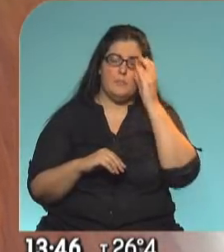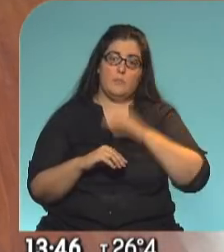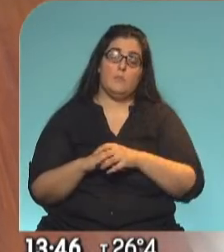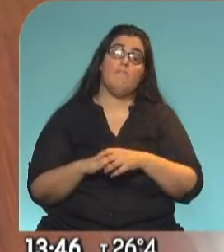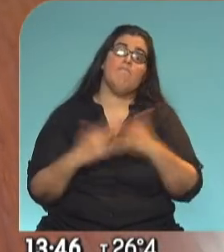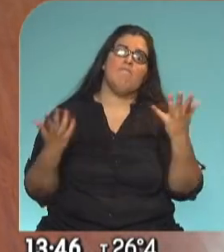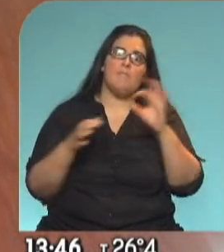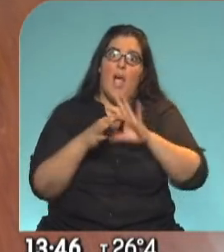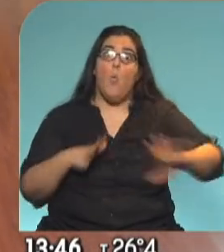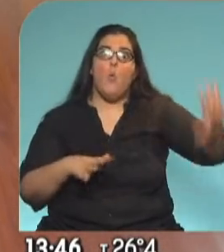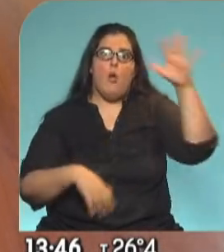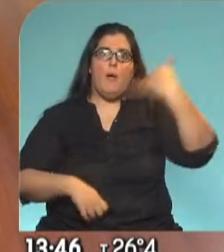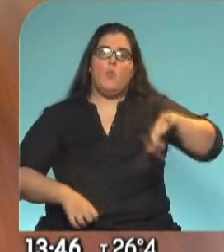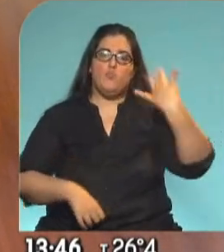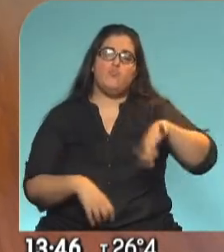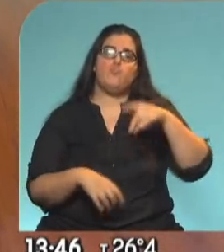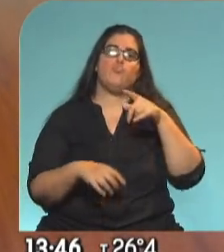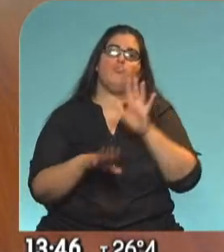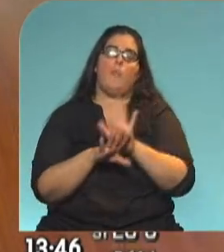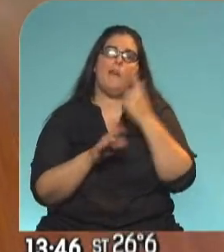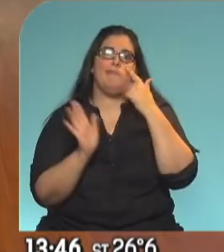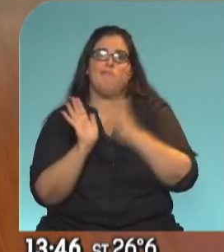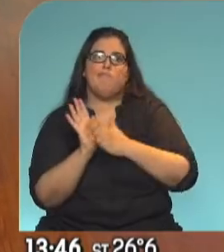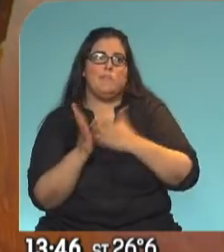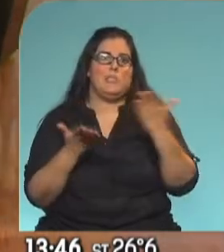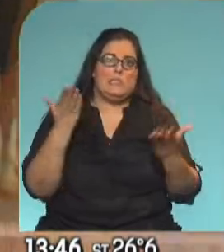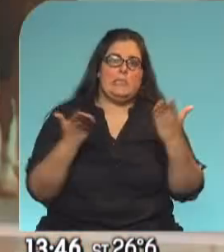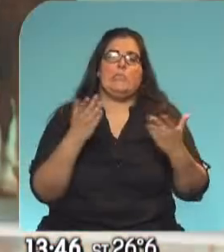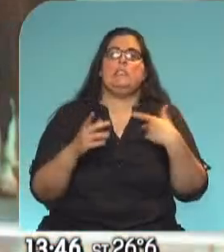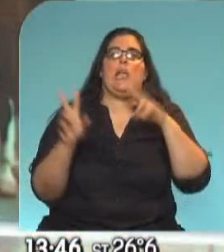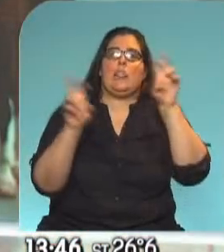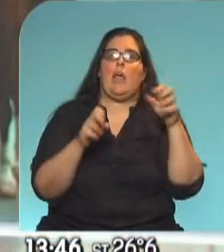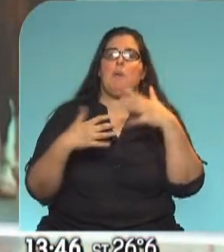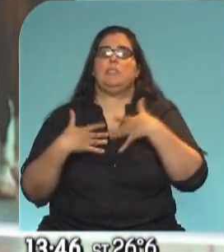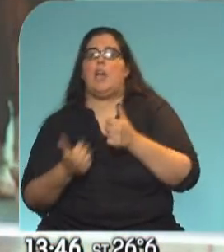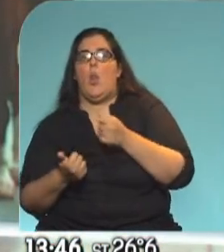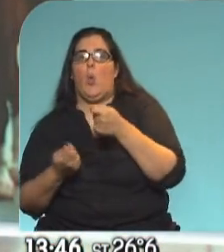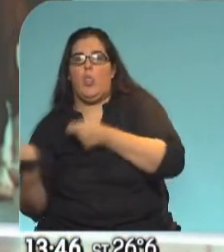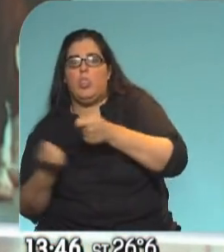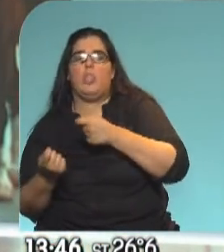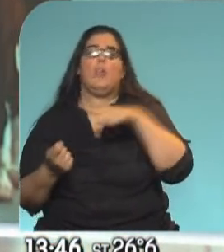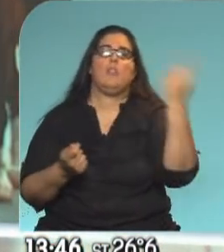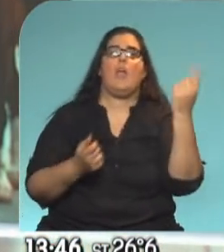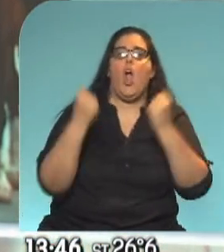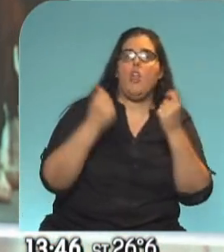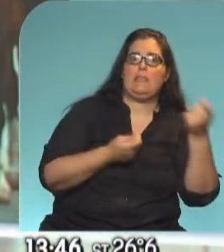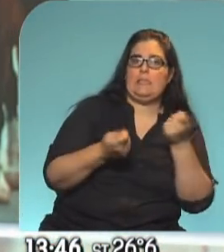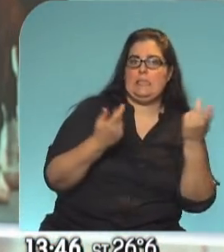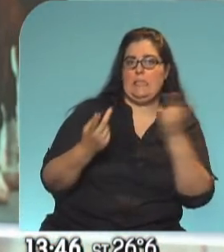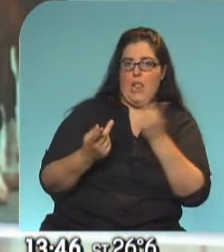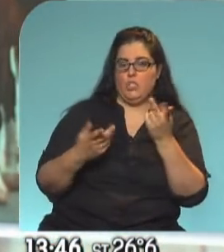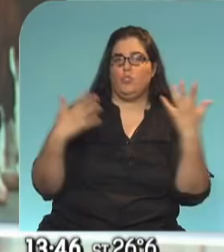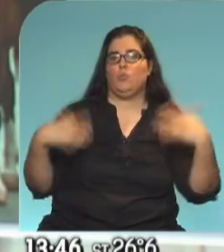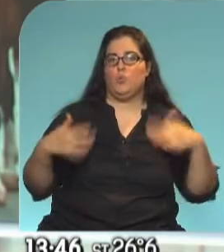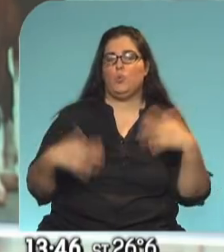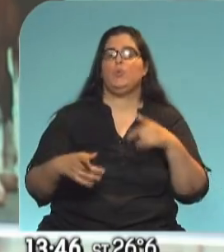Toda Europa está pasando por un examen muy duro que tiene que ver con la gestión sanitaria, pero también con la gestión económica que tuvo la pandemia, ¿no?